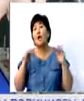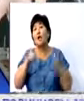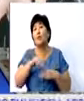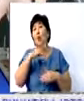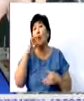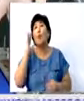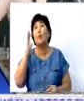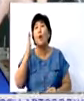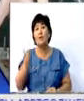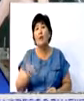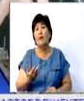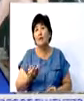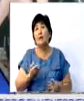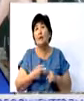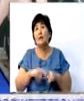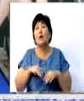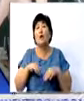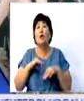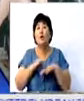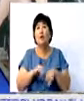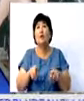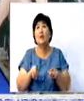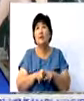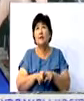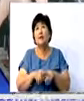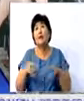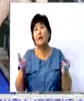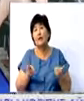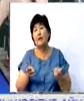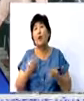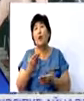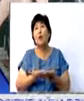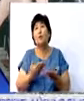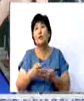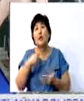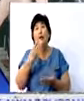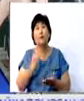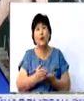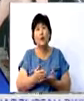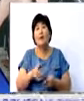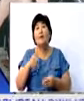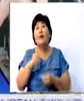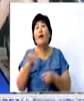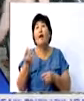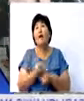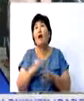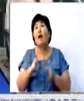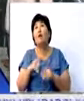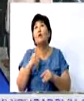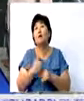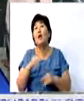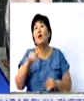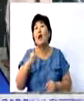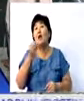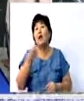көп болғандығын, алаңдардың осындай ұйымдастырылғандығын ұйымдастыру керектігі жөнінде ұсыныстар білдіріп тұрады. Ең алғашқы аудандардың бірі ретінде мына